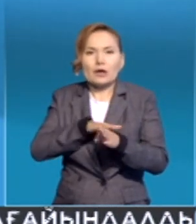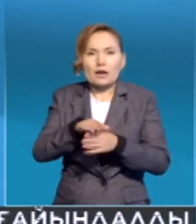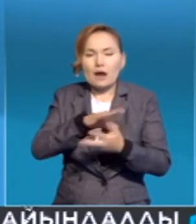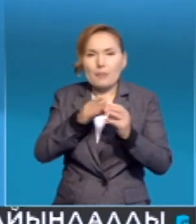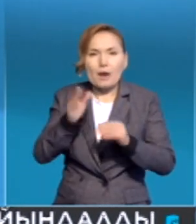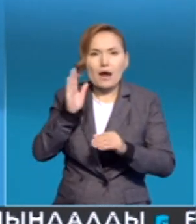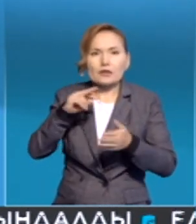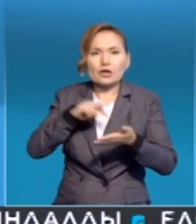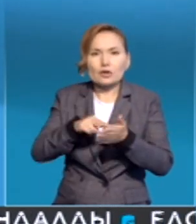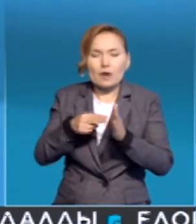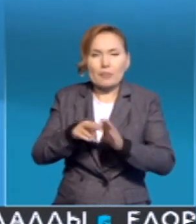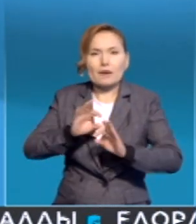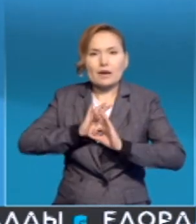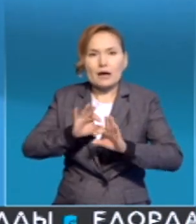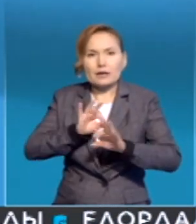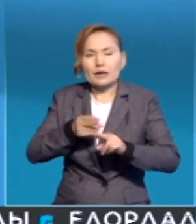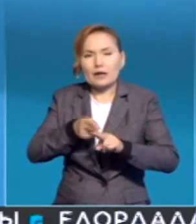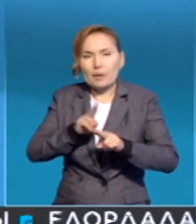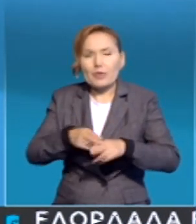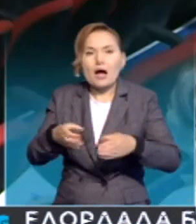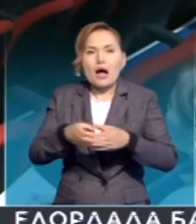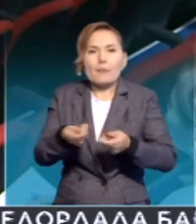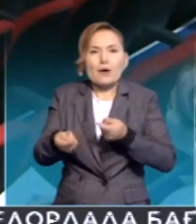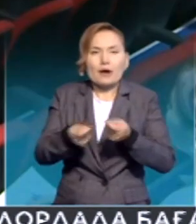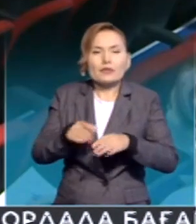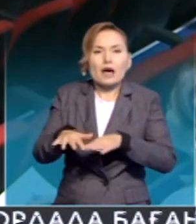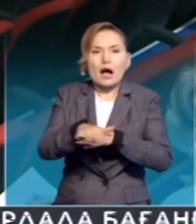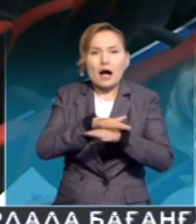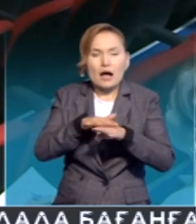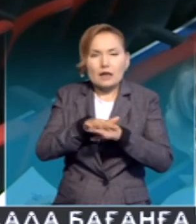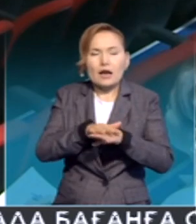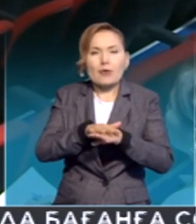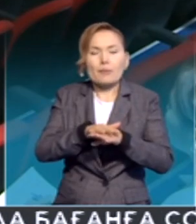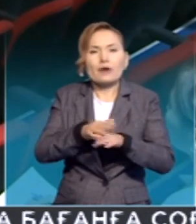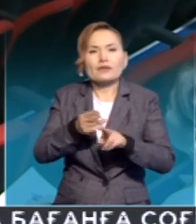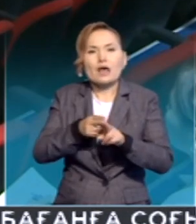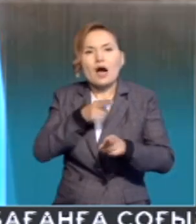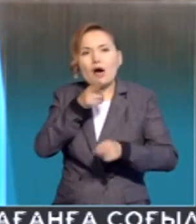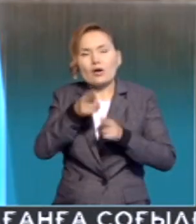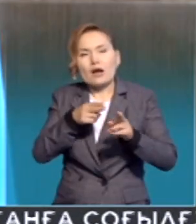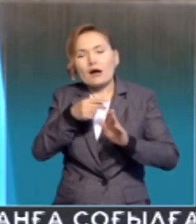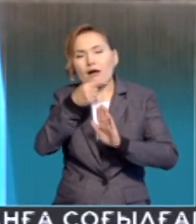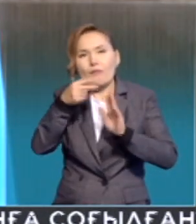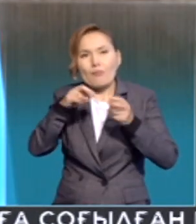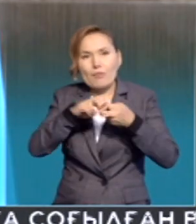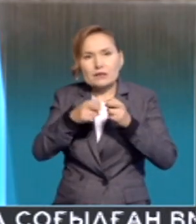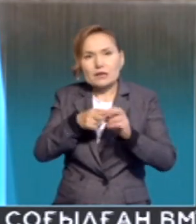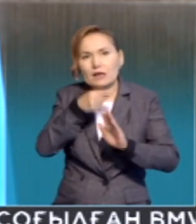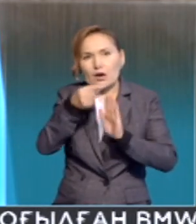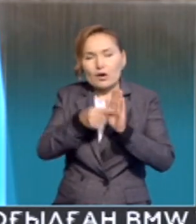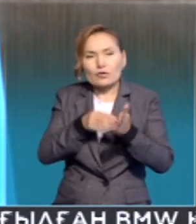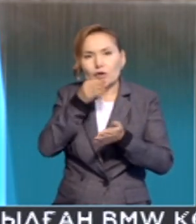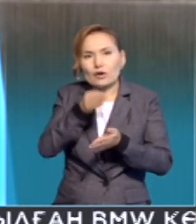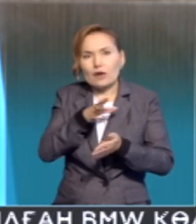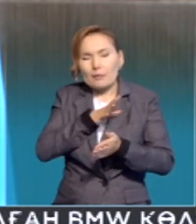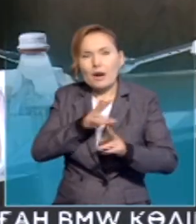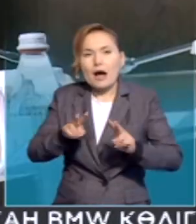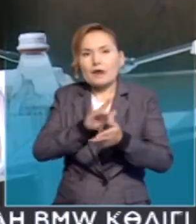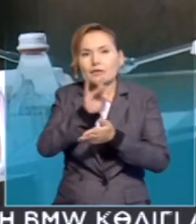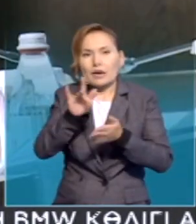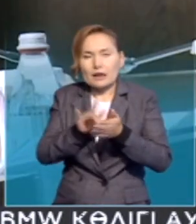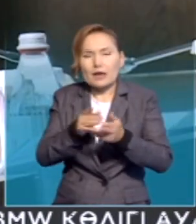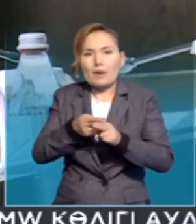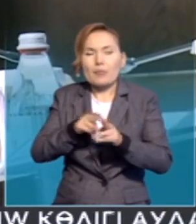және алдағы жоспары жайлы айтылды. Кейін ведомство басшысы тұрғындардың өзекті мәселелерге қатысты сұрақтарына да жауап берді. Бас қала тұрғындарын негізінен коммуналдық